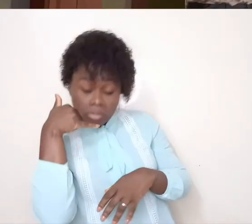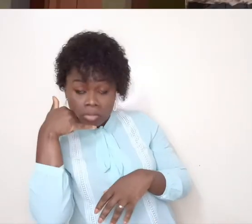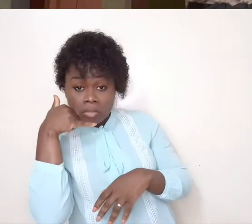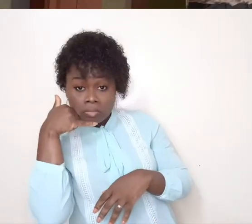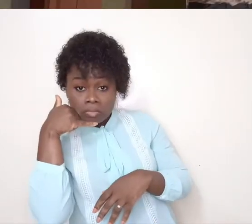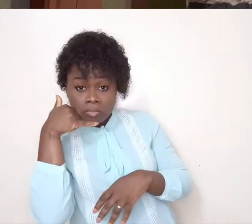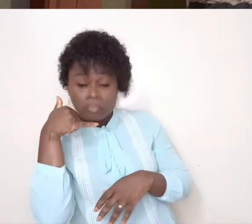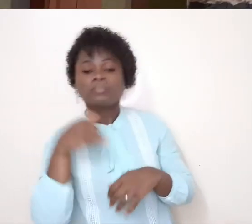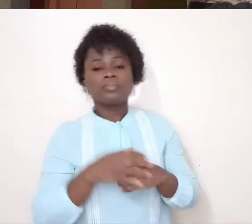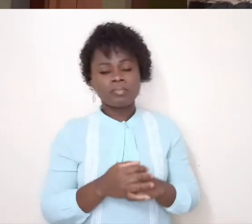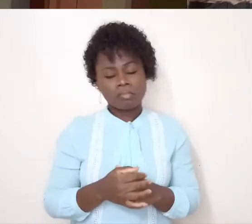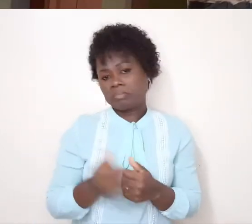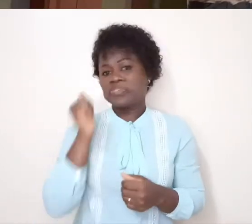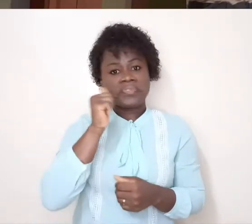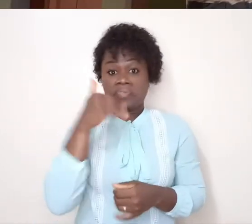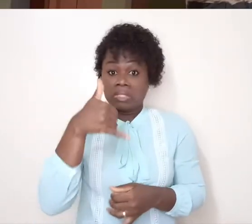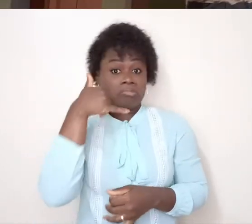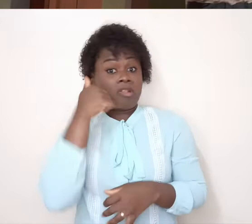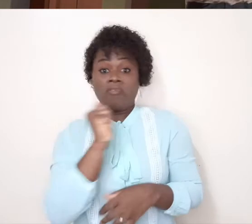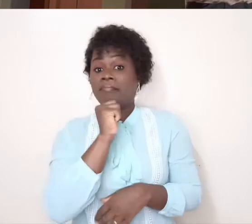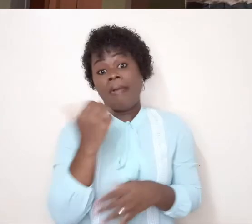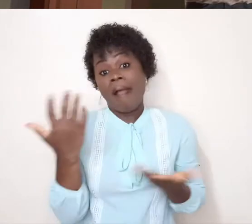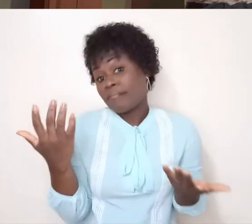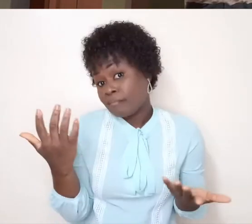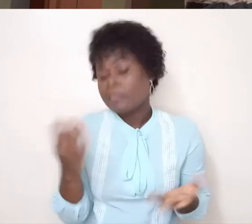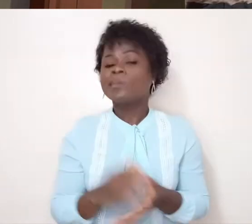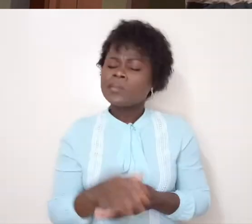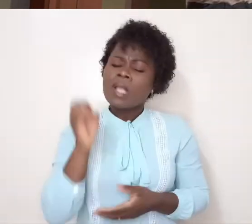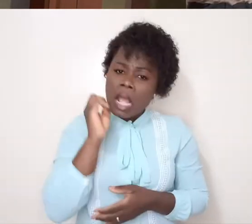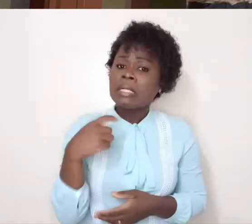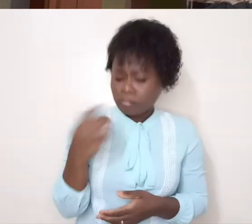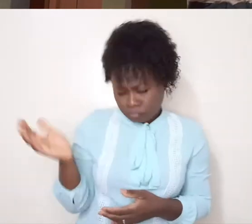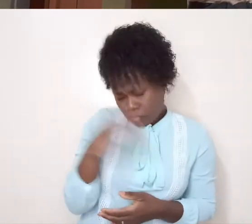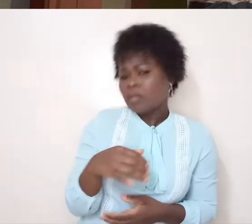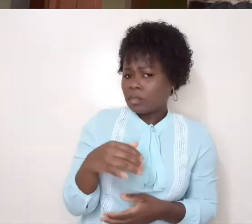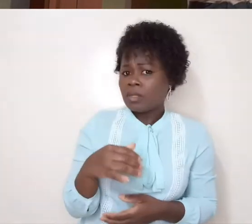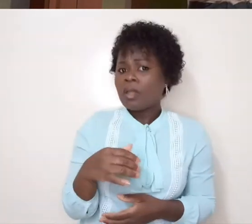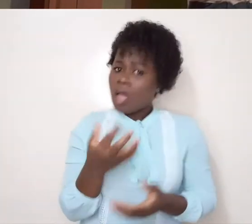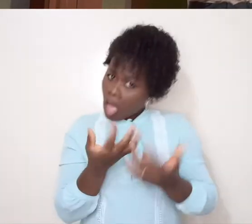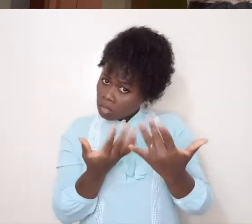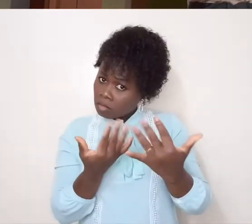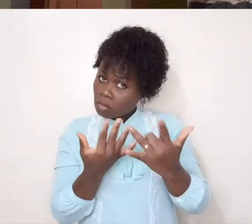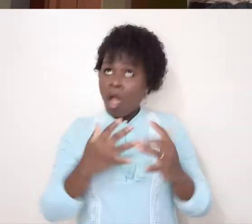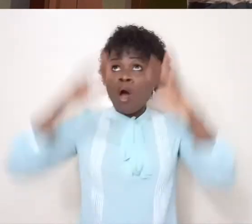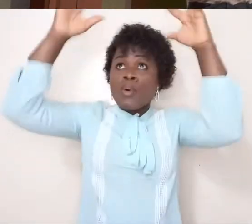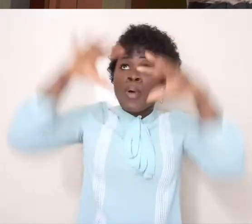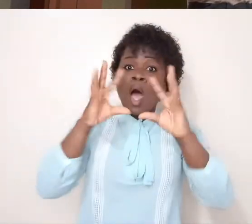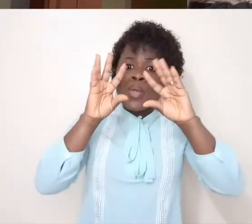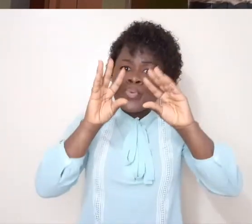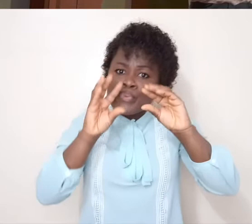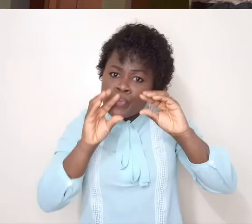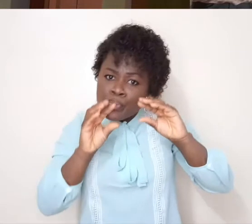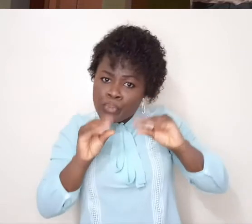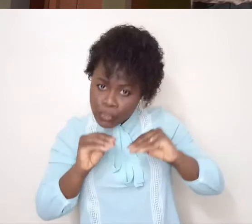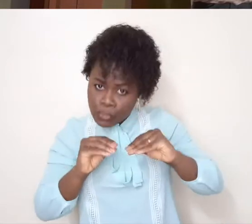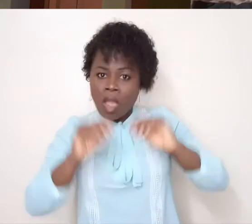téléphone. Cette dernière n'a pas de téléphone. Elle lui propose d'entrer et d'attendre que la météo s'améliore avant